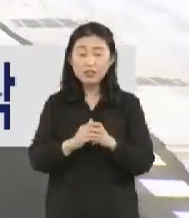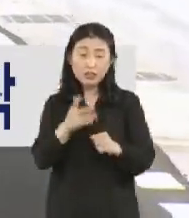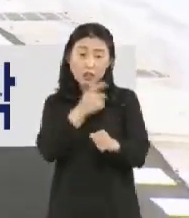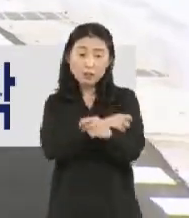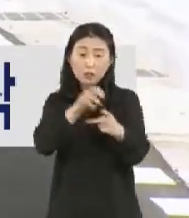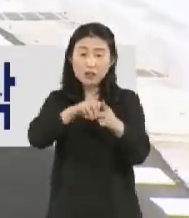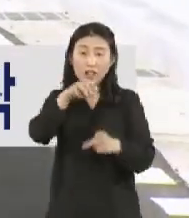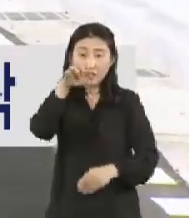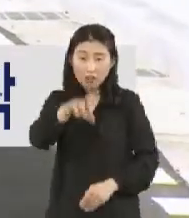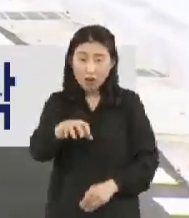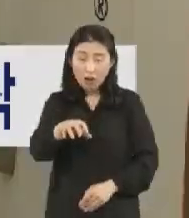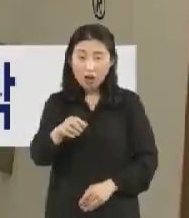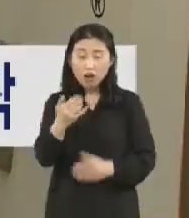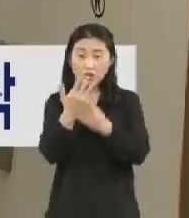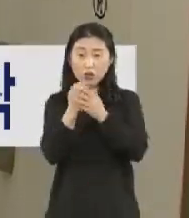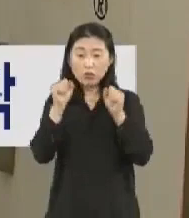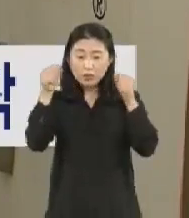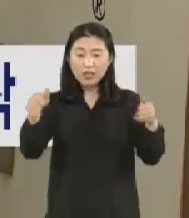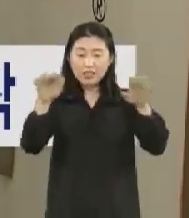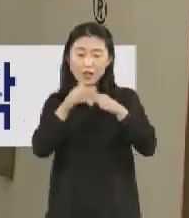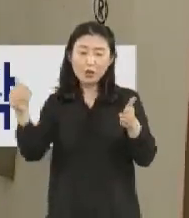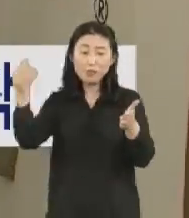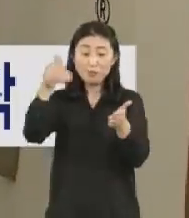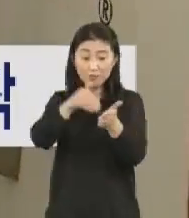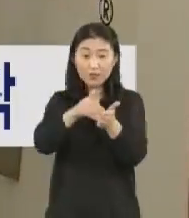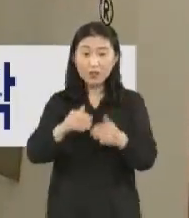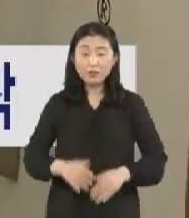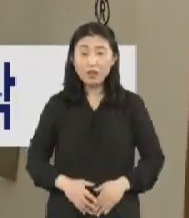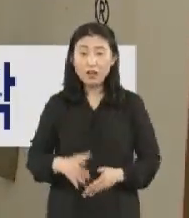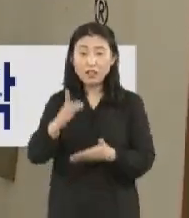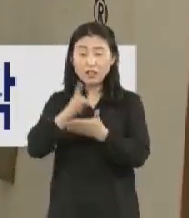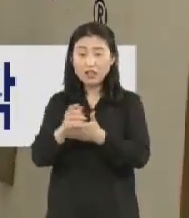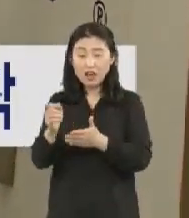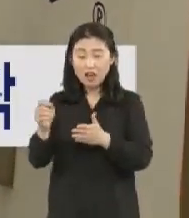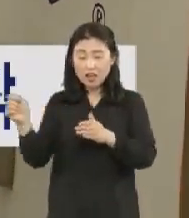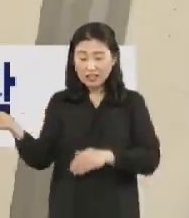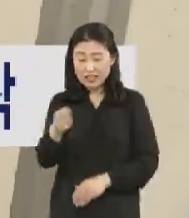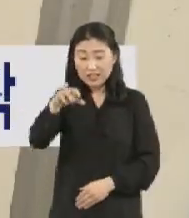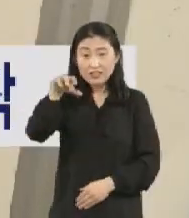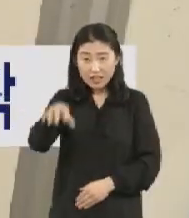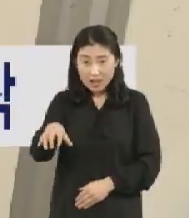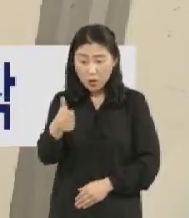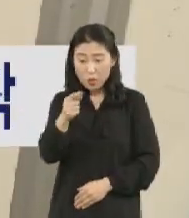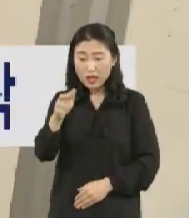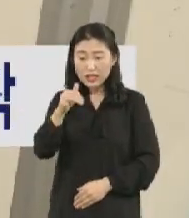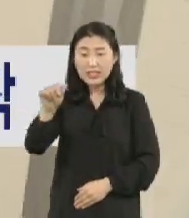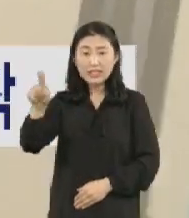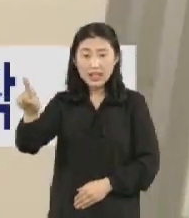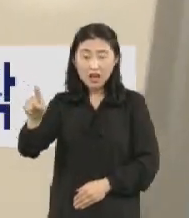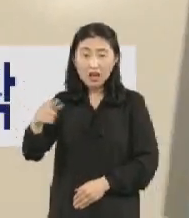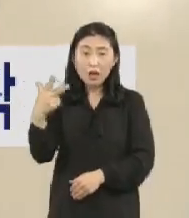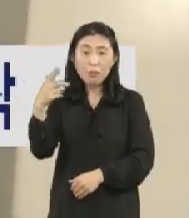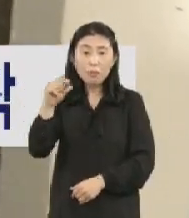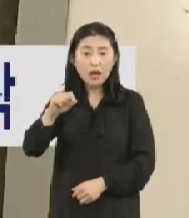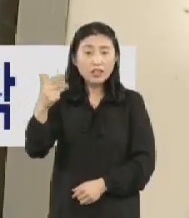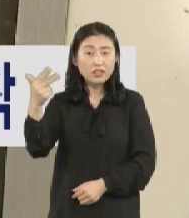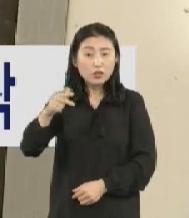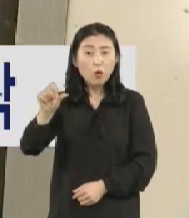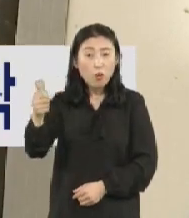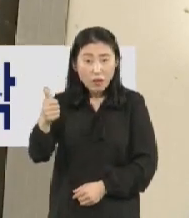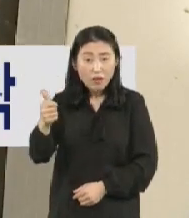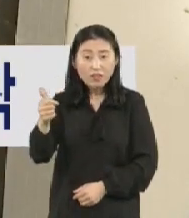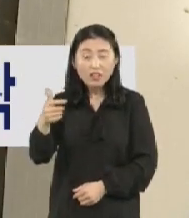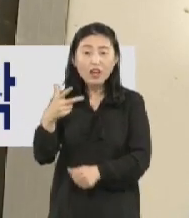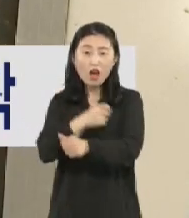예방접종센터인 유성종합스포츠센터에 도착했습니다. 또 천안 실내 테니스장에도 화이자 백신 만